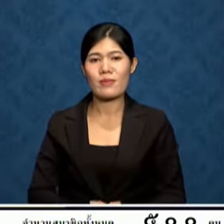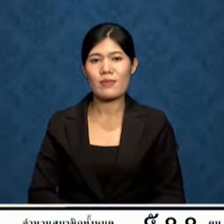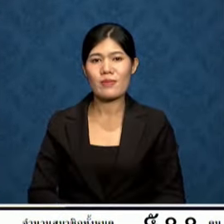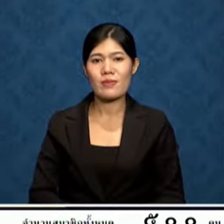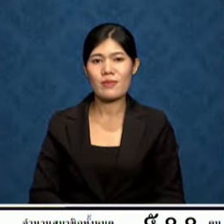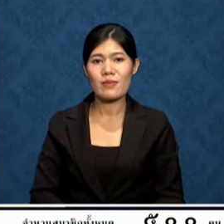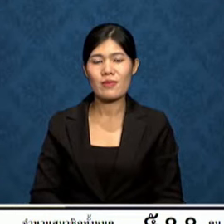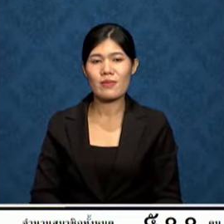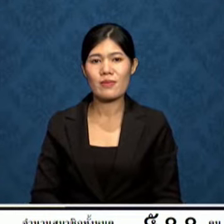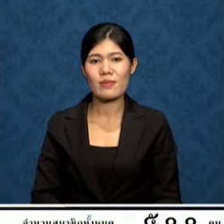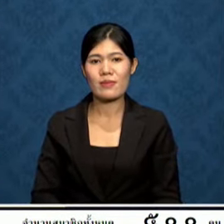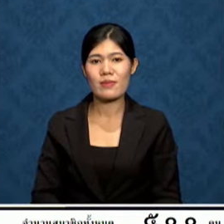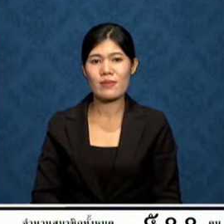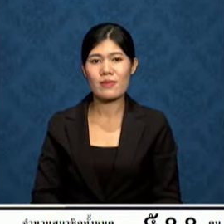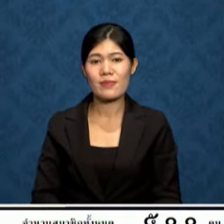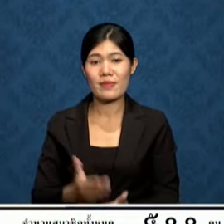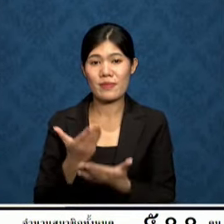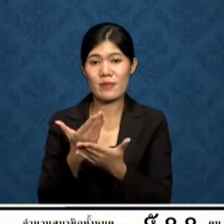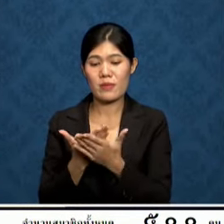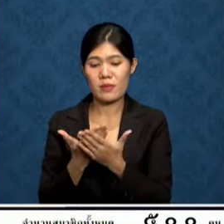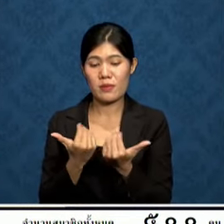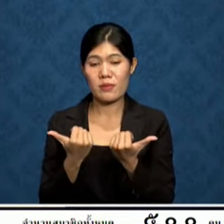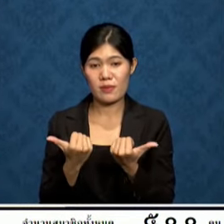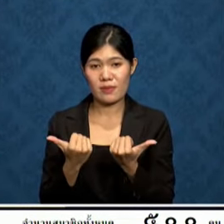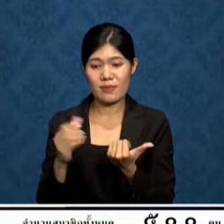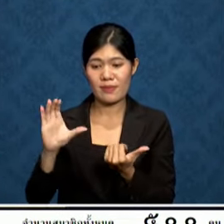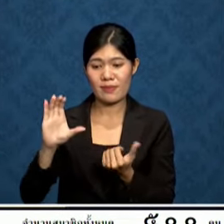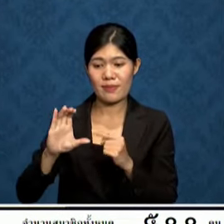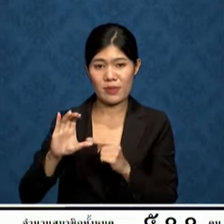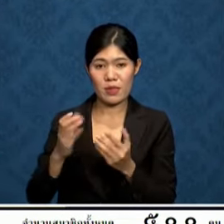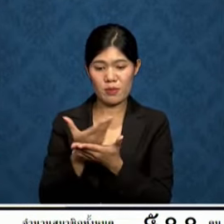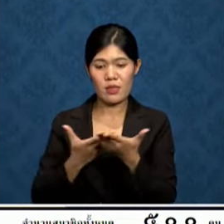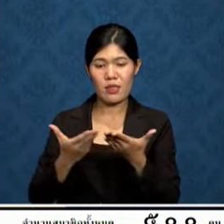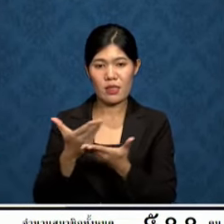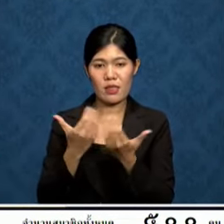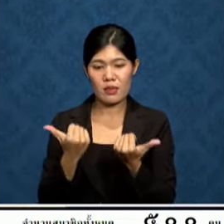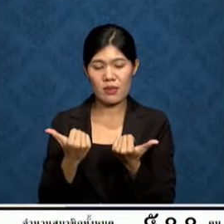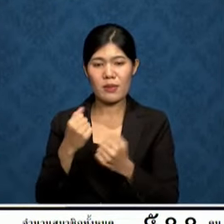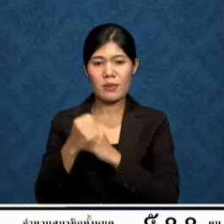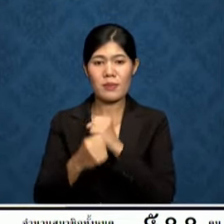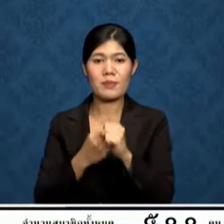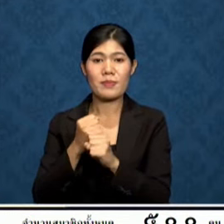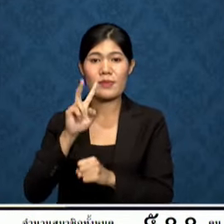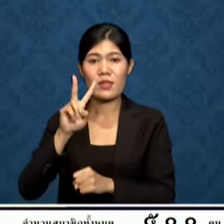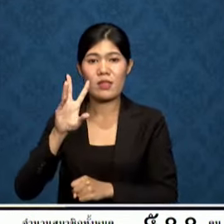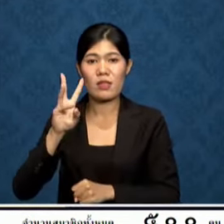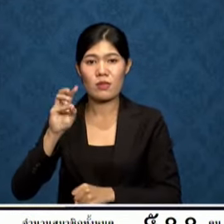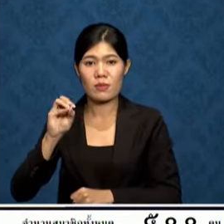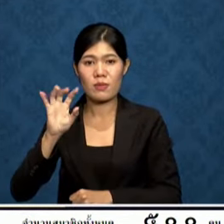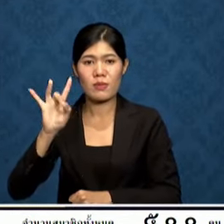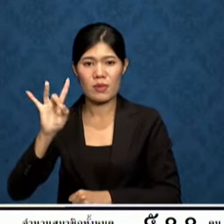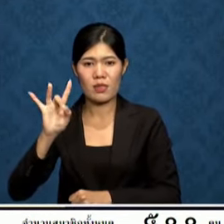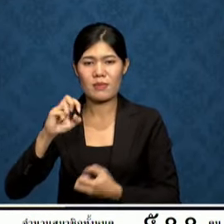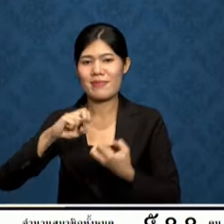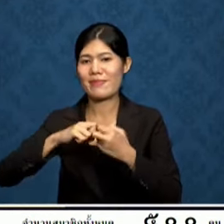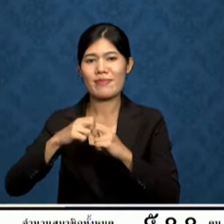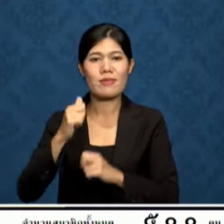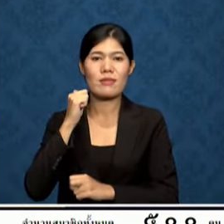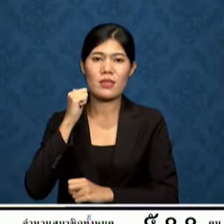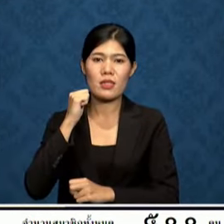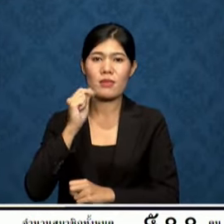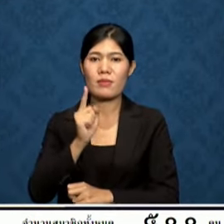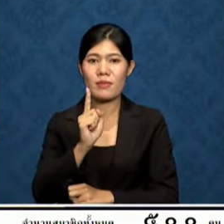walletงบประมาณปีนี้ที่กำลังพิจารณากันอยู่นี้สำสรับปี 2568มีปัญหาแบบเดิมๆยังไง